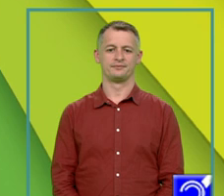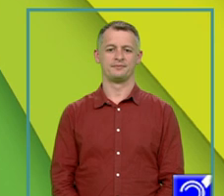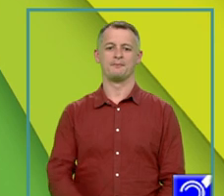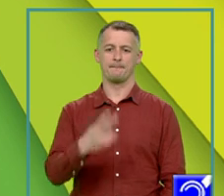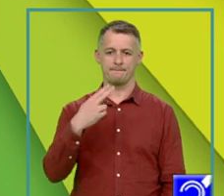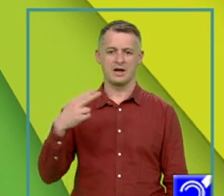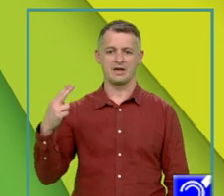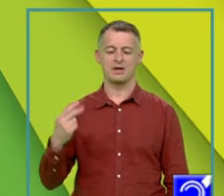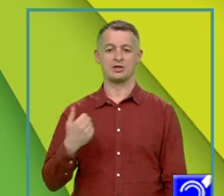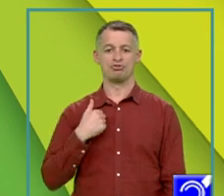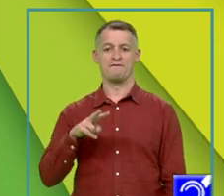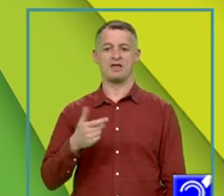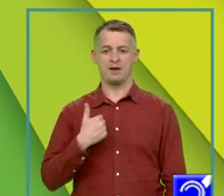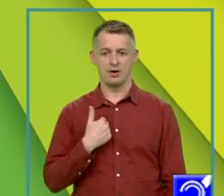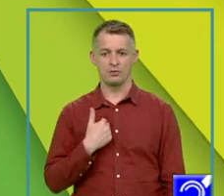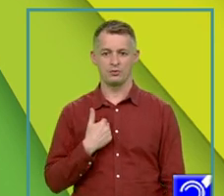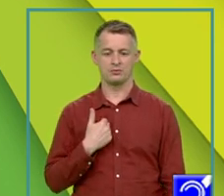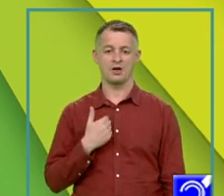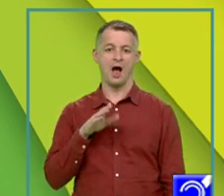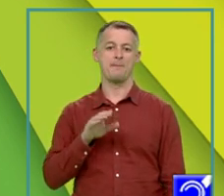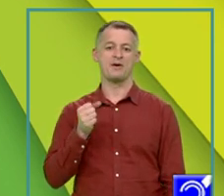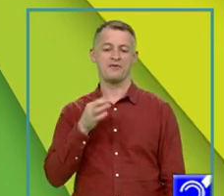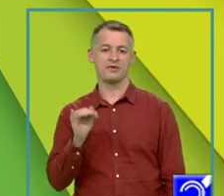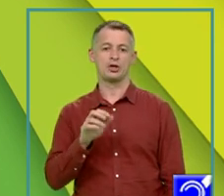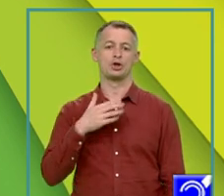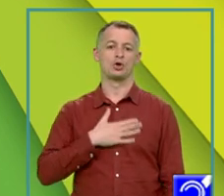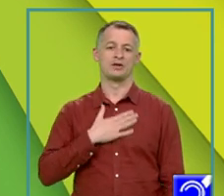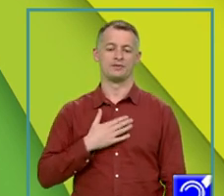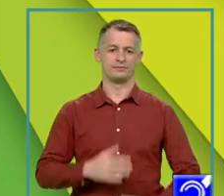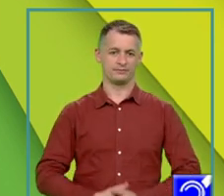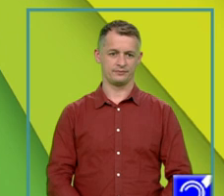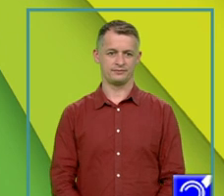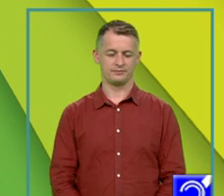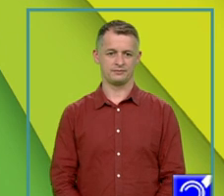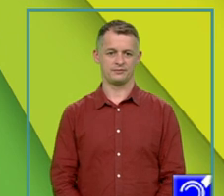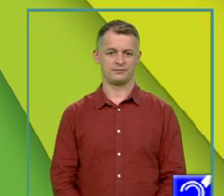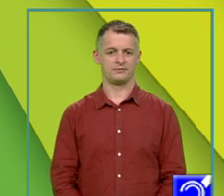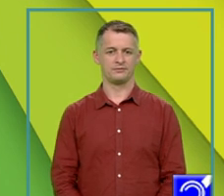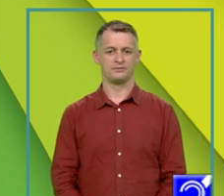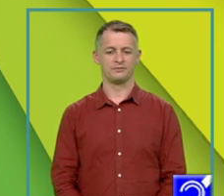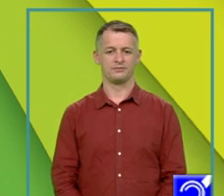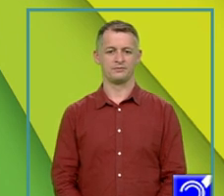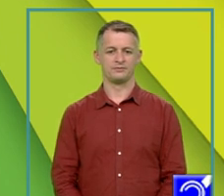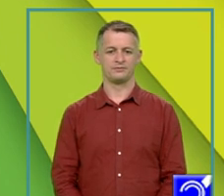departe Eu și fratele meu am fi dorit ia tale am fi dorit